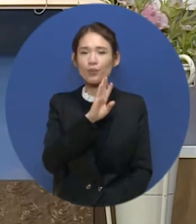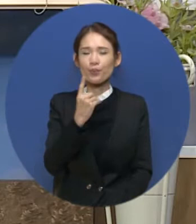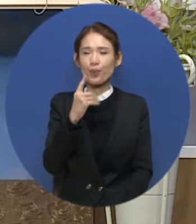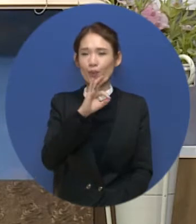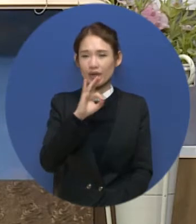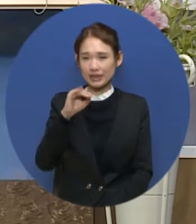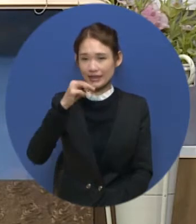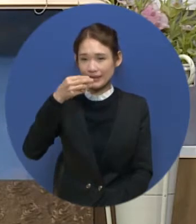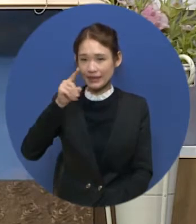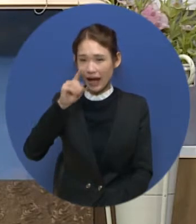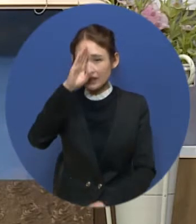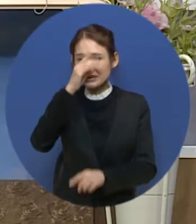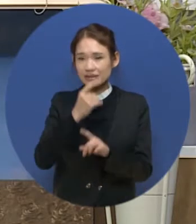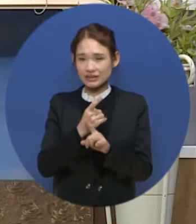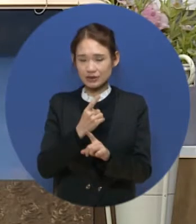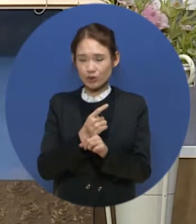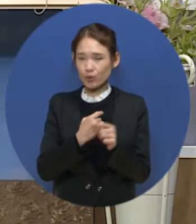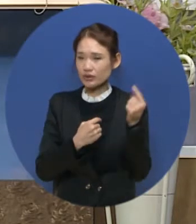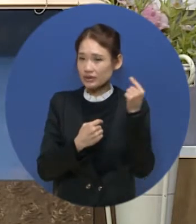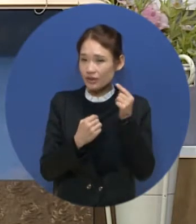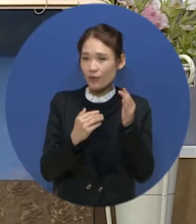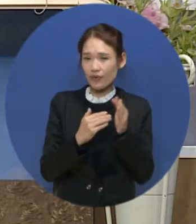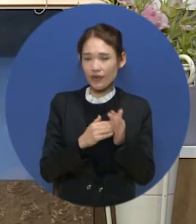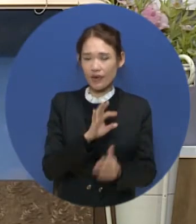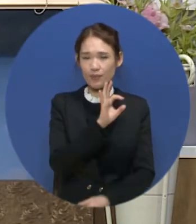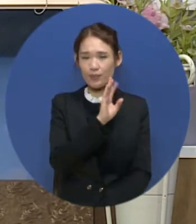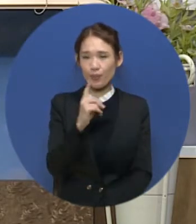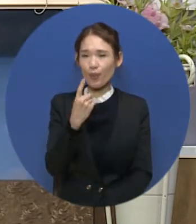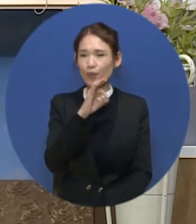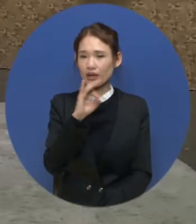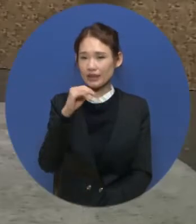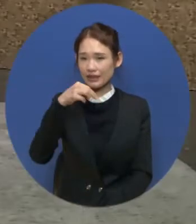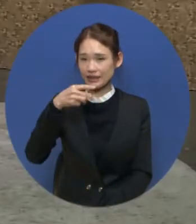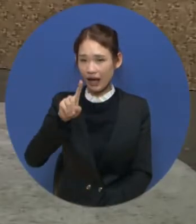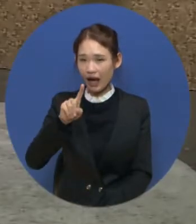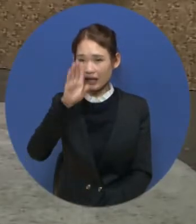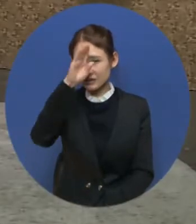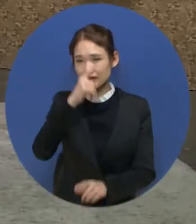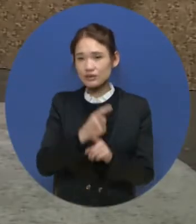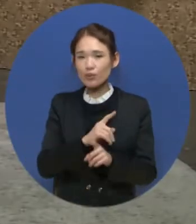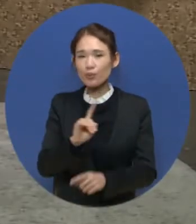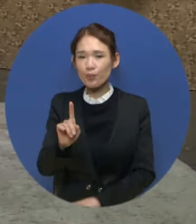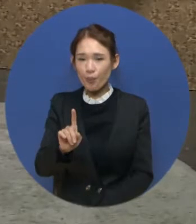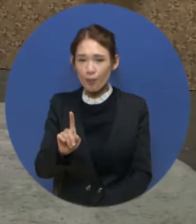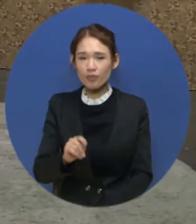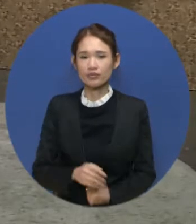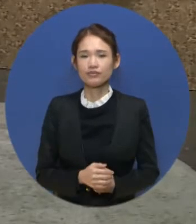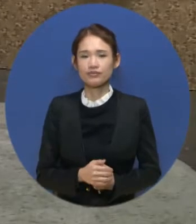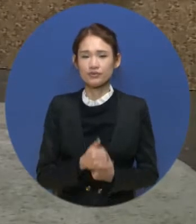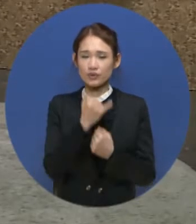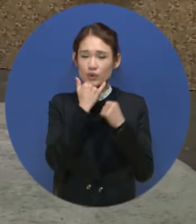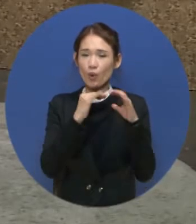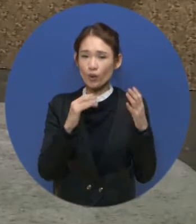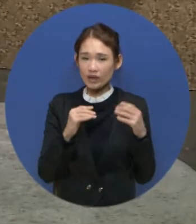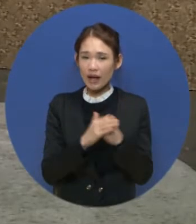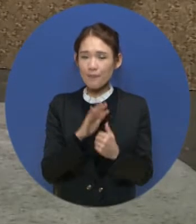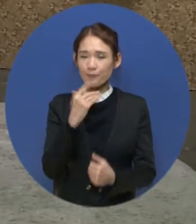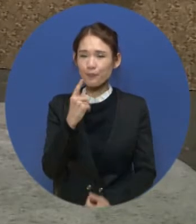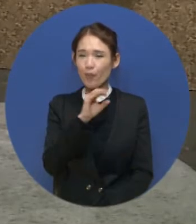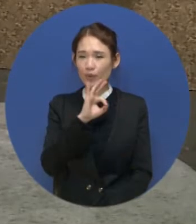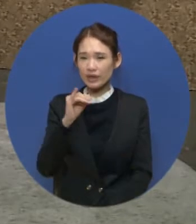치료라는 게 있다고 네네네. 들었는데 이 보이타 치료는 어떤 건가요? 아 이거는 독일의 보이타 박사와